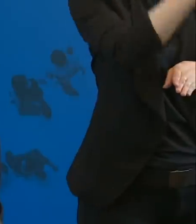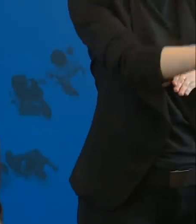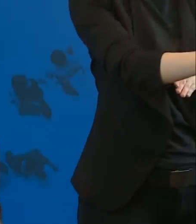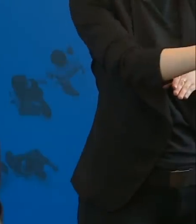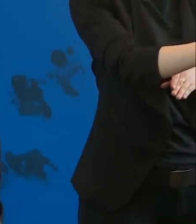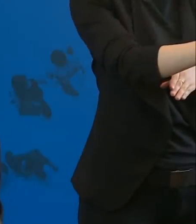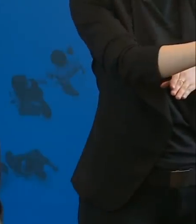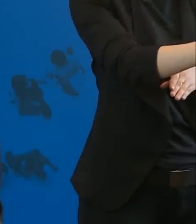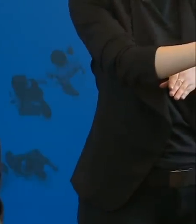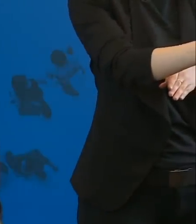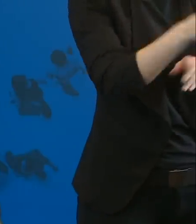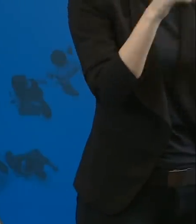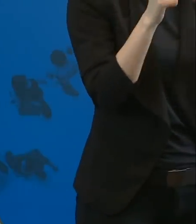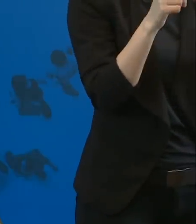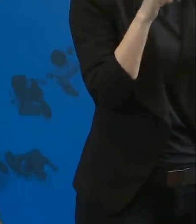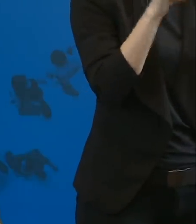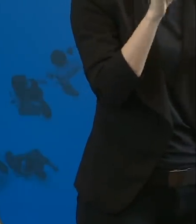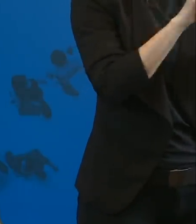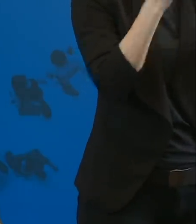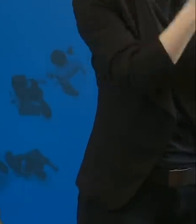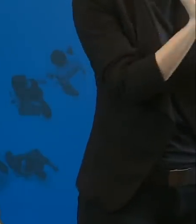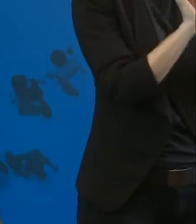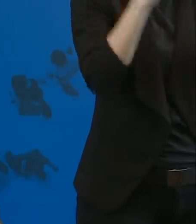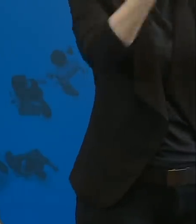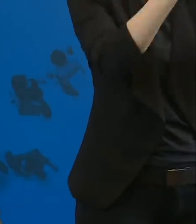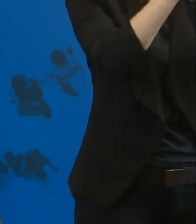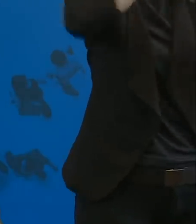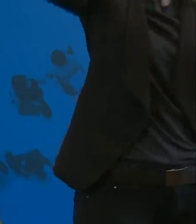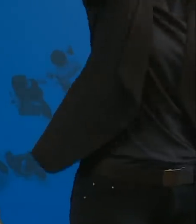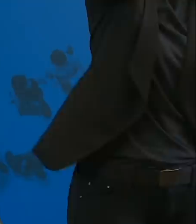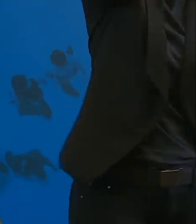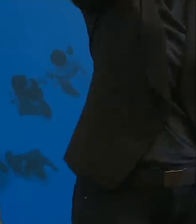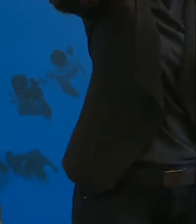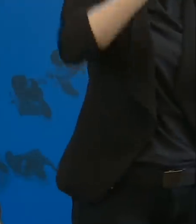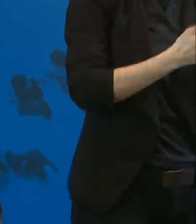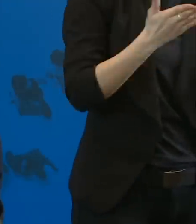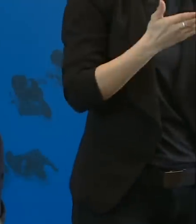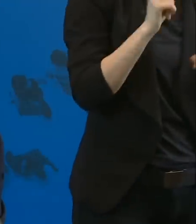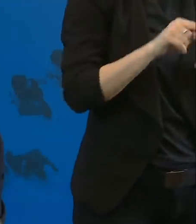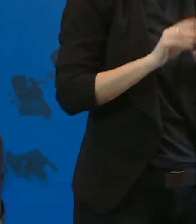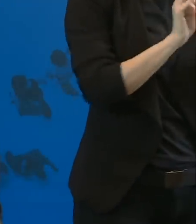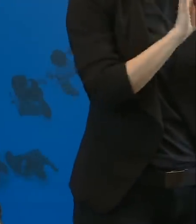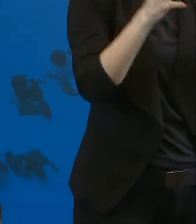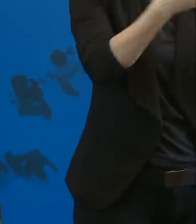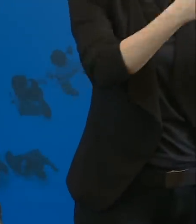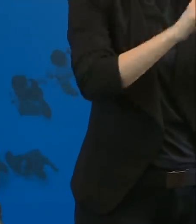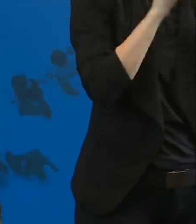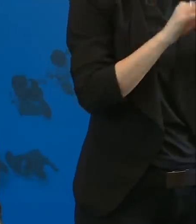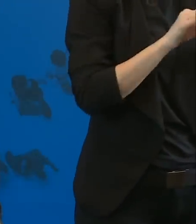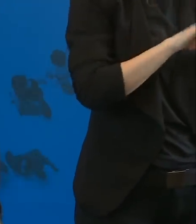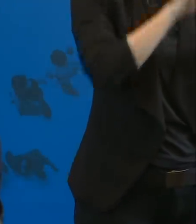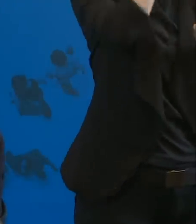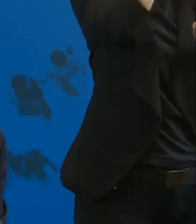Pandemie vielleicht einmal um die Welt gegangen ist. Pandemien verlaufen in Wellen. Das wissen wir, das ist sicher. Aber wie schnell diese Wellen